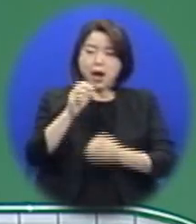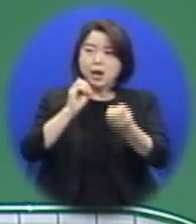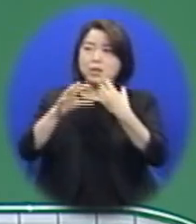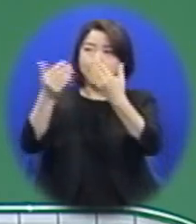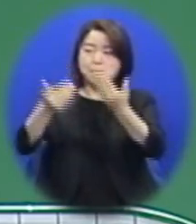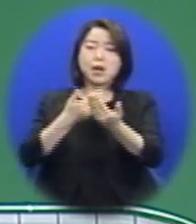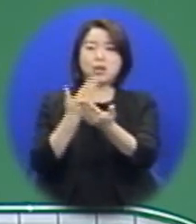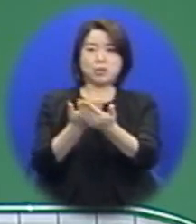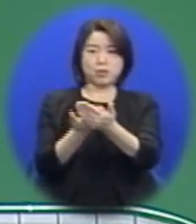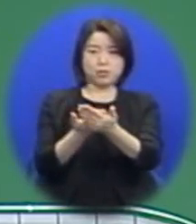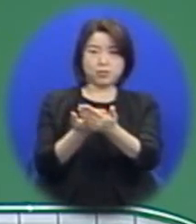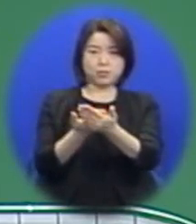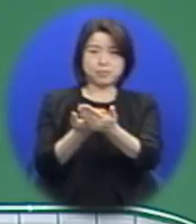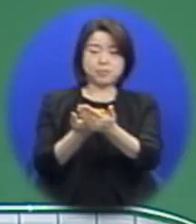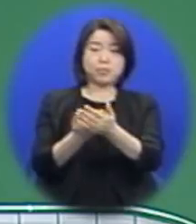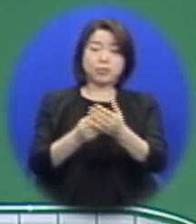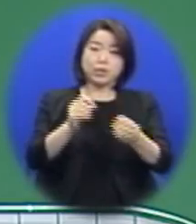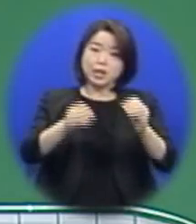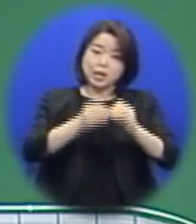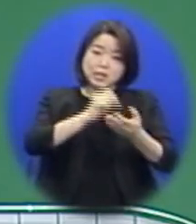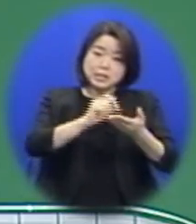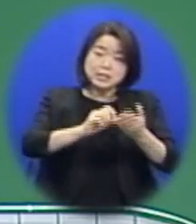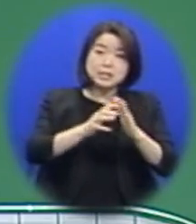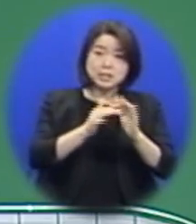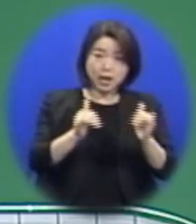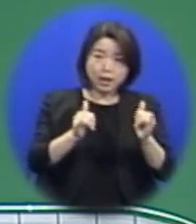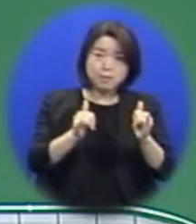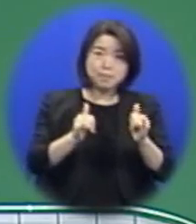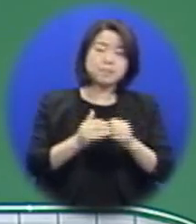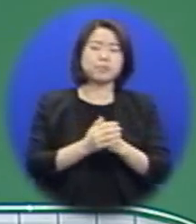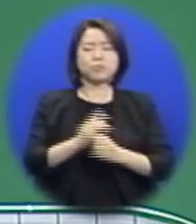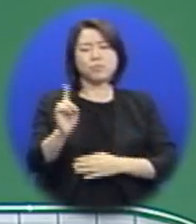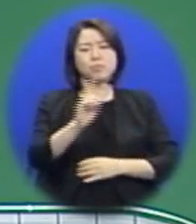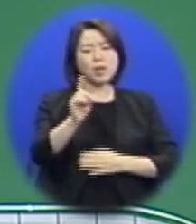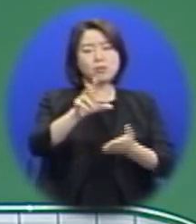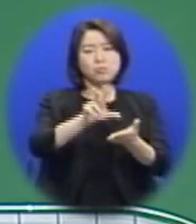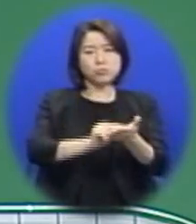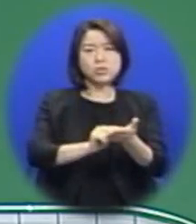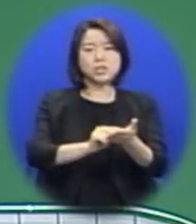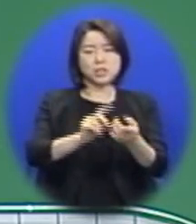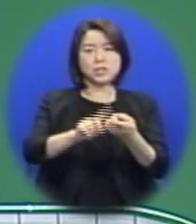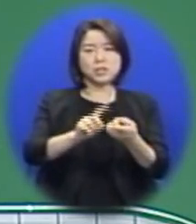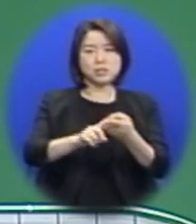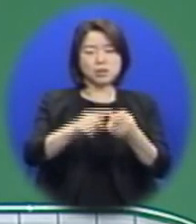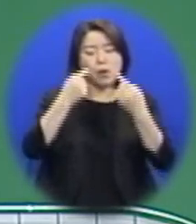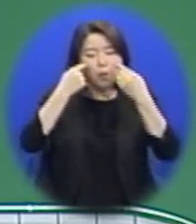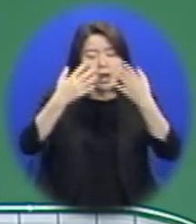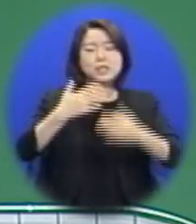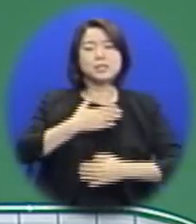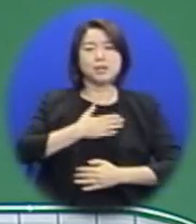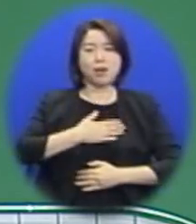주십시오. 시편 기자는 무엇이 문제인지를 정확히 알았던 거예요.